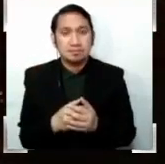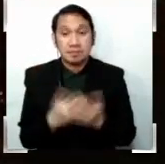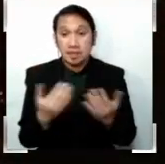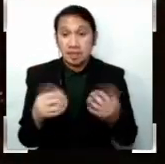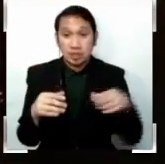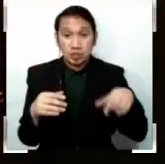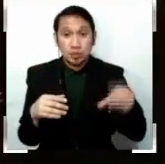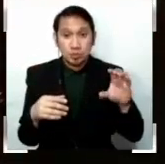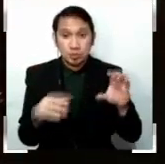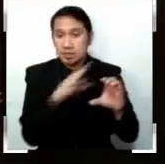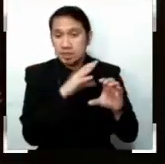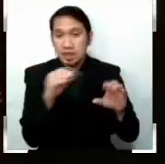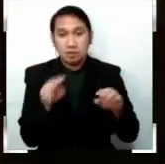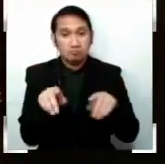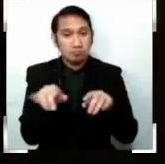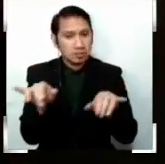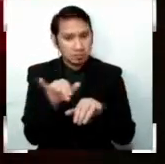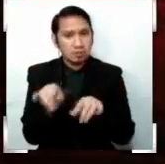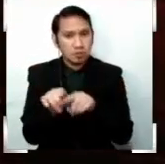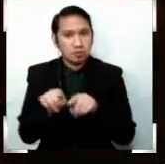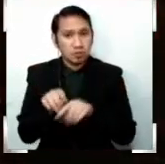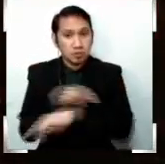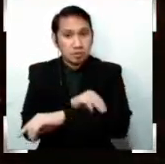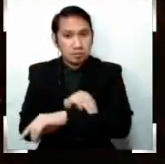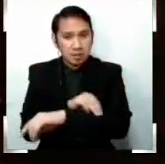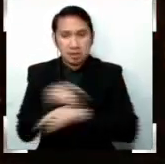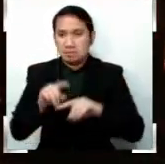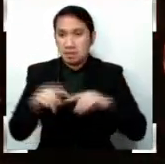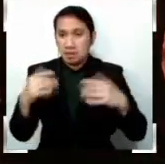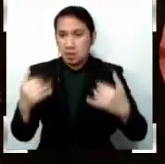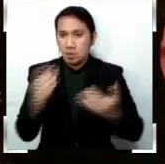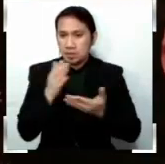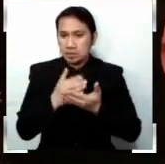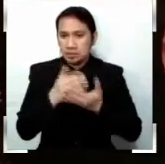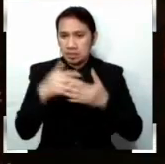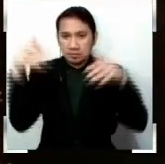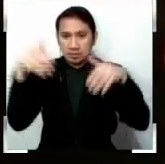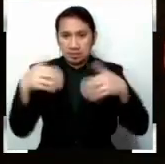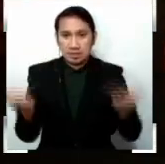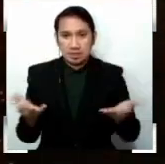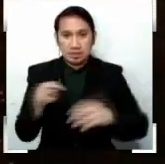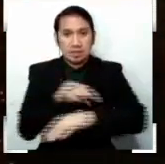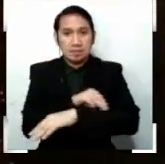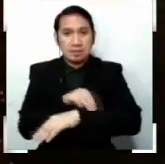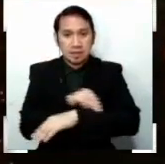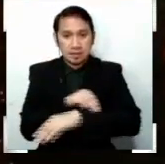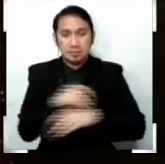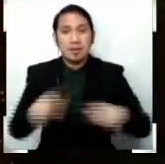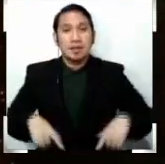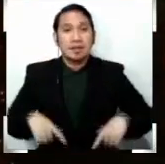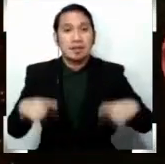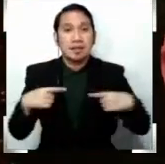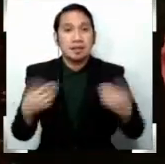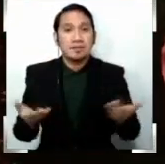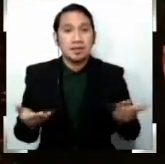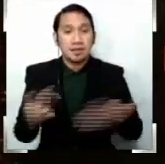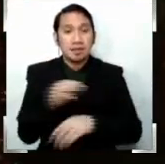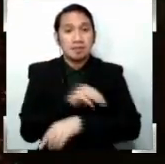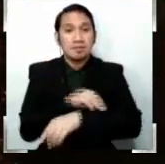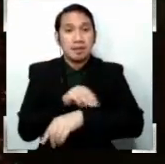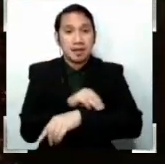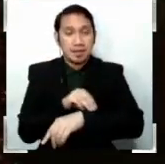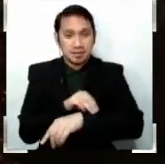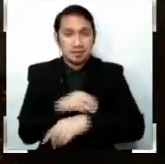at Makati. Pero sa ngayon ay huminto na yung pag-ulan dito sa Makati area. At live mula rito sa Makati City, ako si